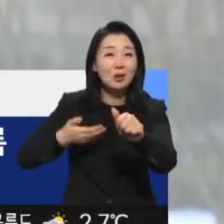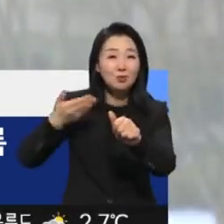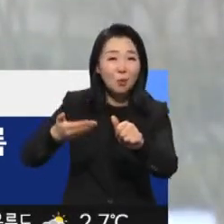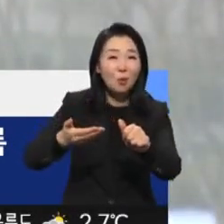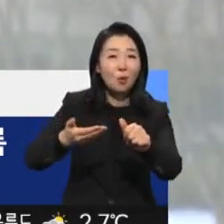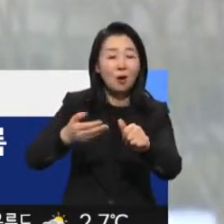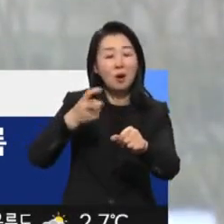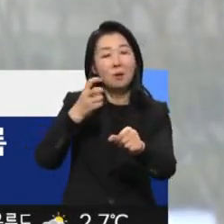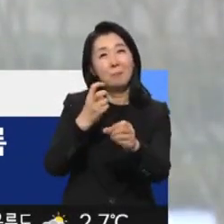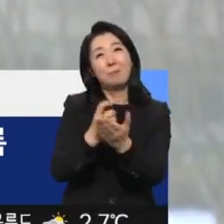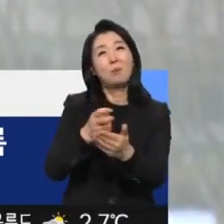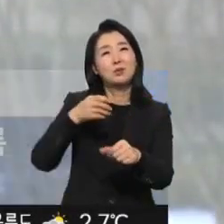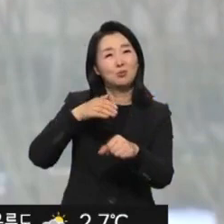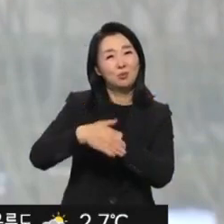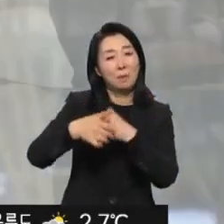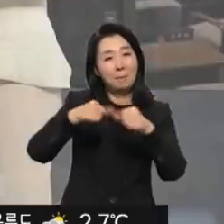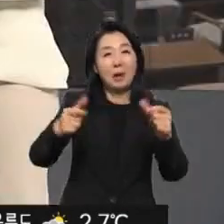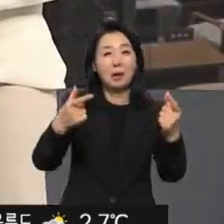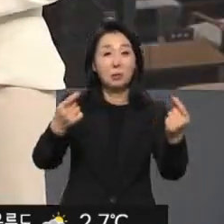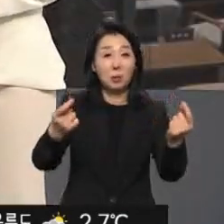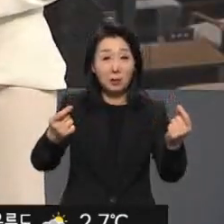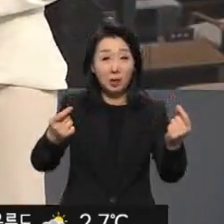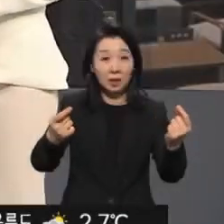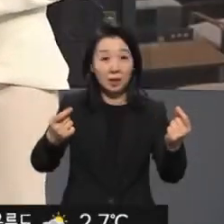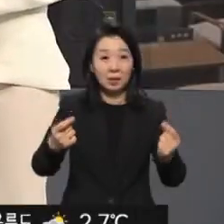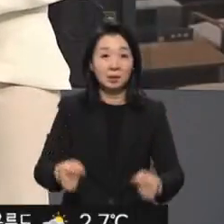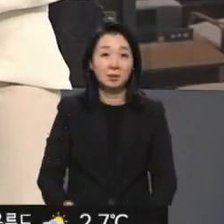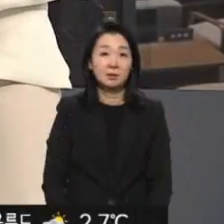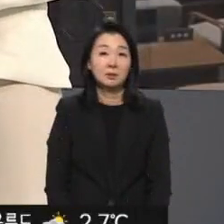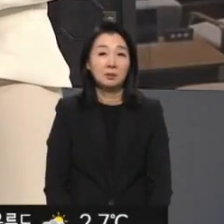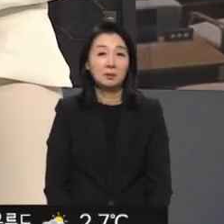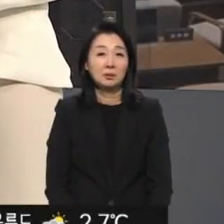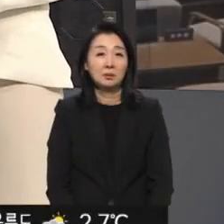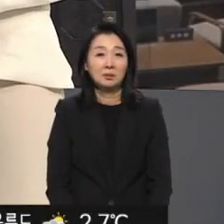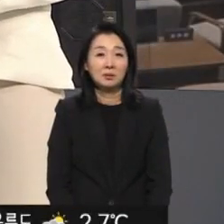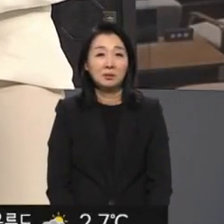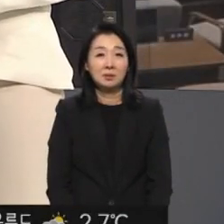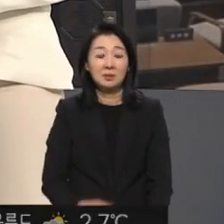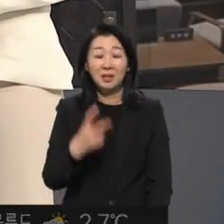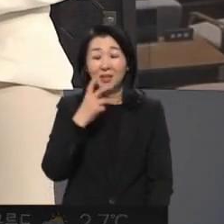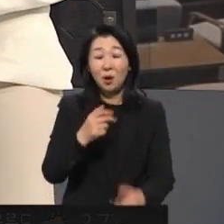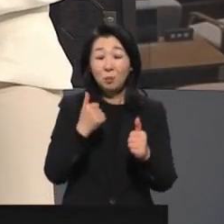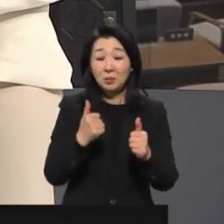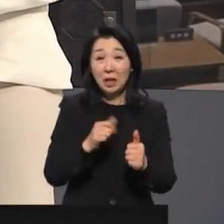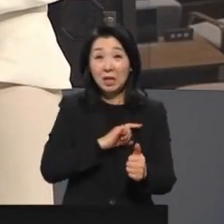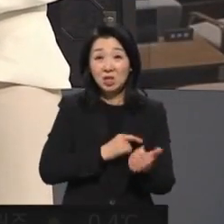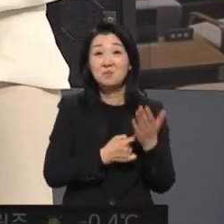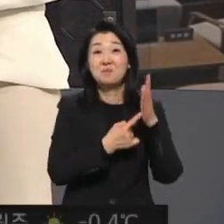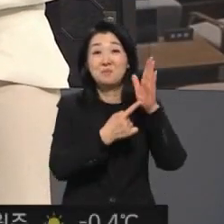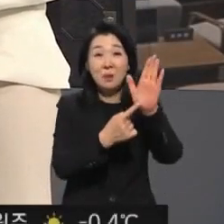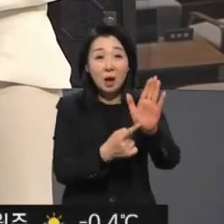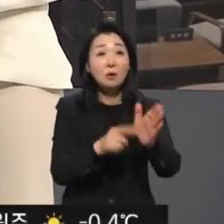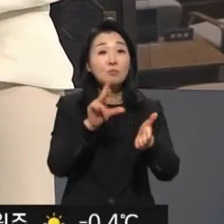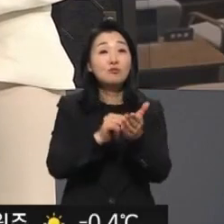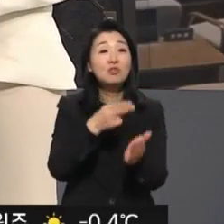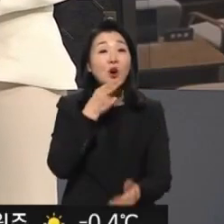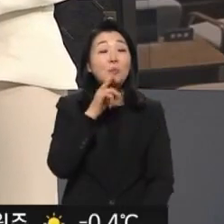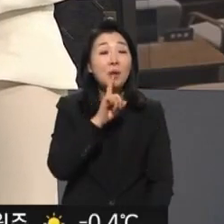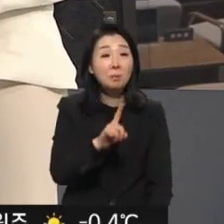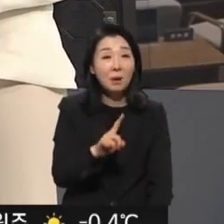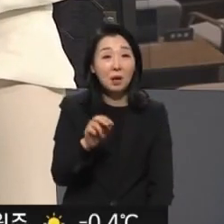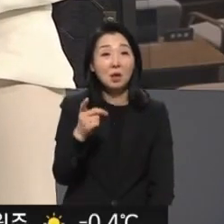법치주의를 훼손하는 겁니다. 네, 여권에서도 검사 명단 공개 문제 없다는 의견 나왔습니다.